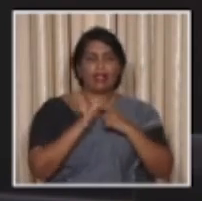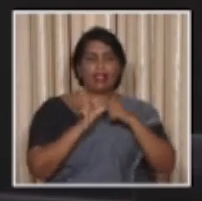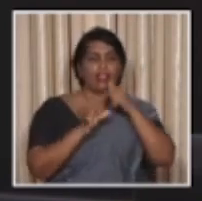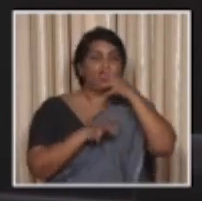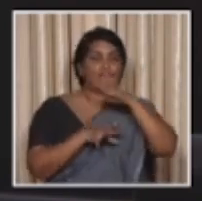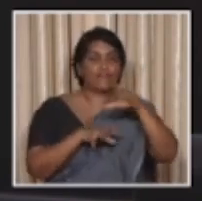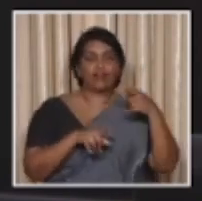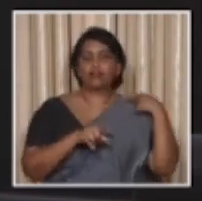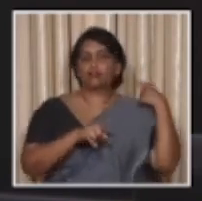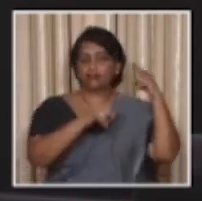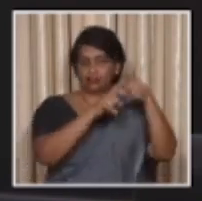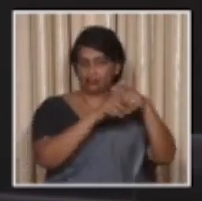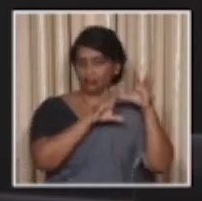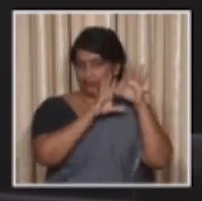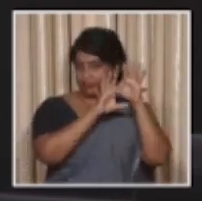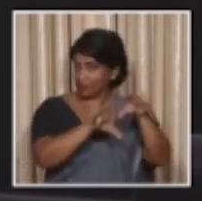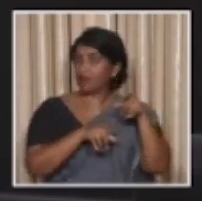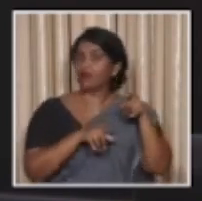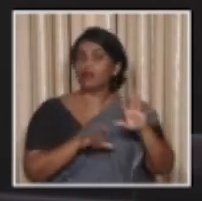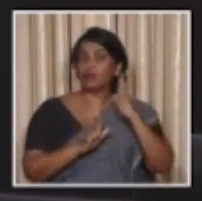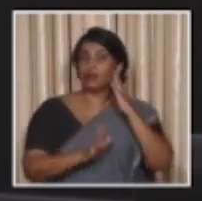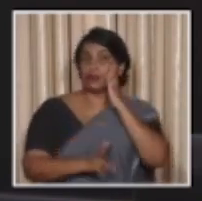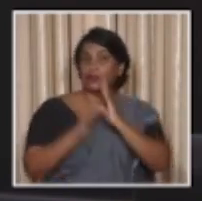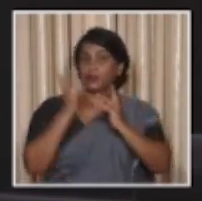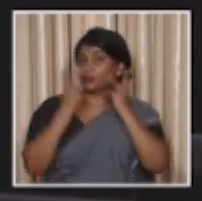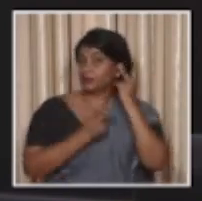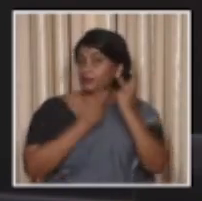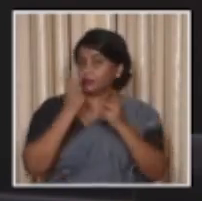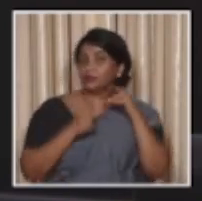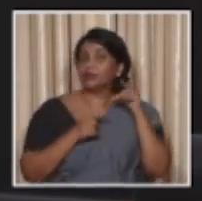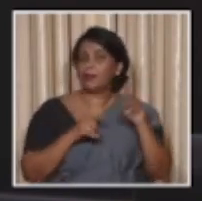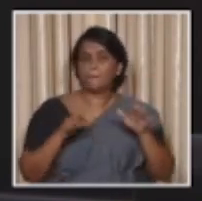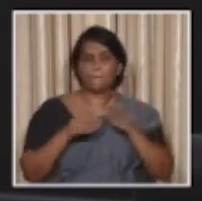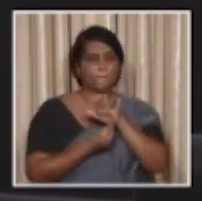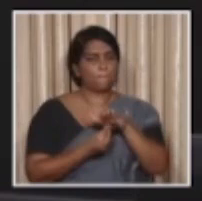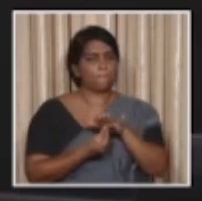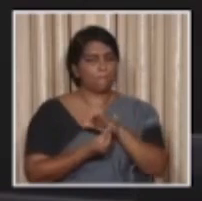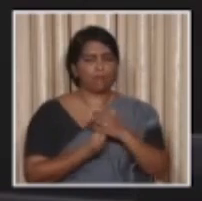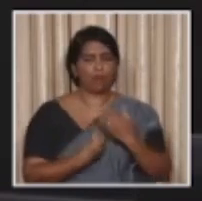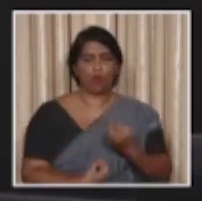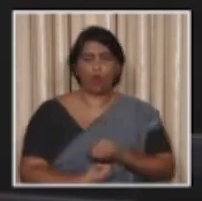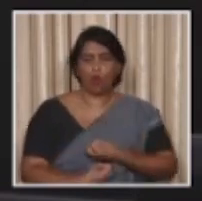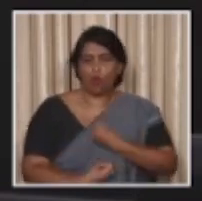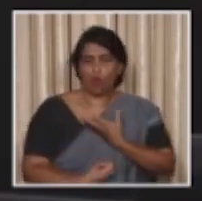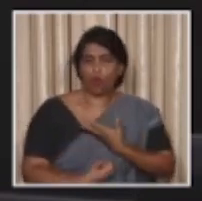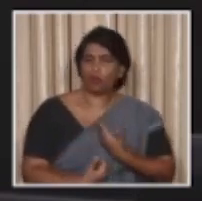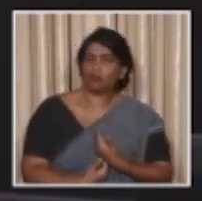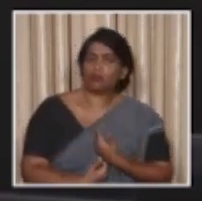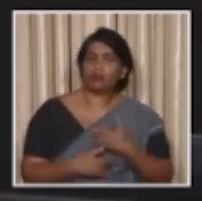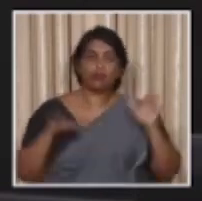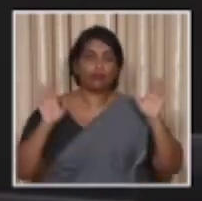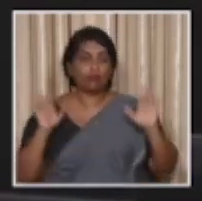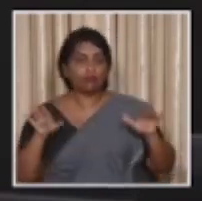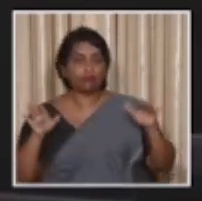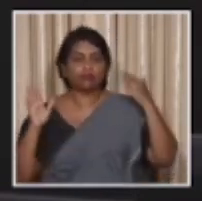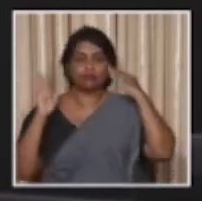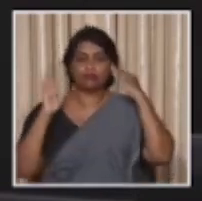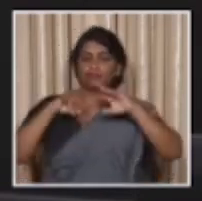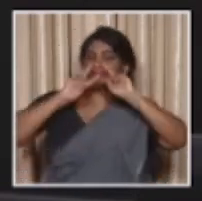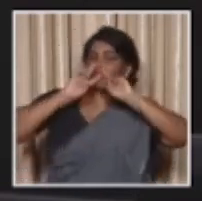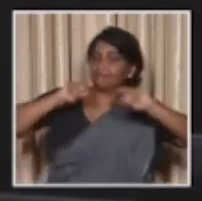වැවට ඒ සහභාගි වෙනවා. නමුත් සංචාරකයන්ට මේ පරිසරය පිළිබඳ උනන්දුවක් දක්වන, කුරුල්ලන් පිළිබඳ